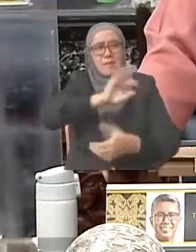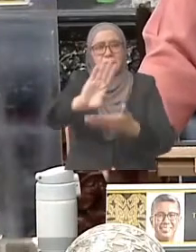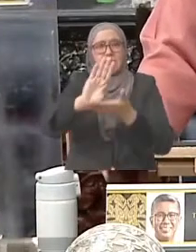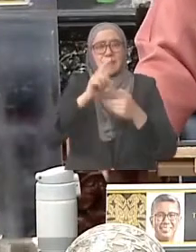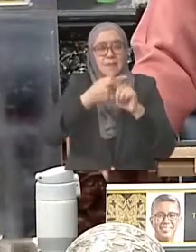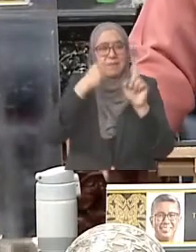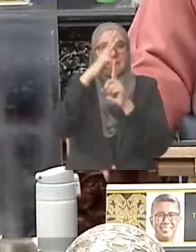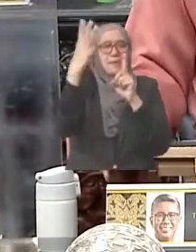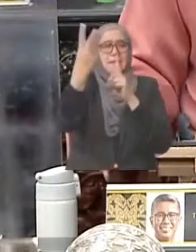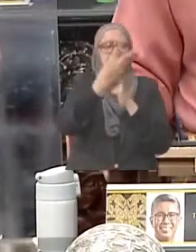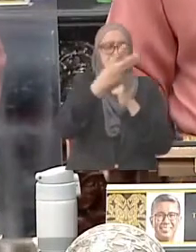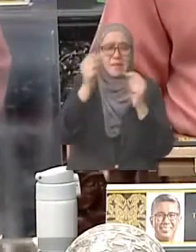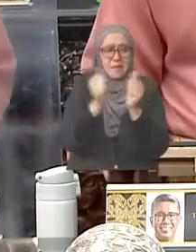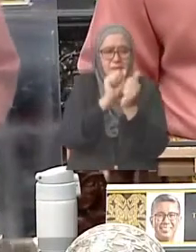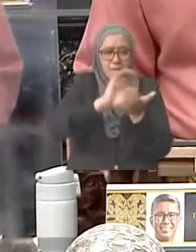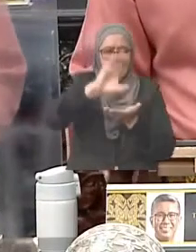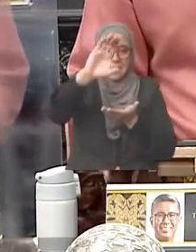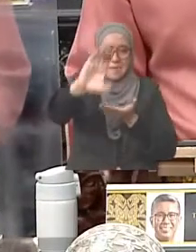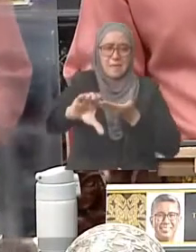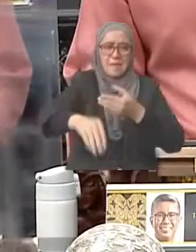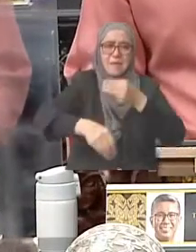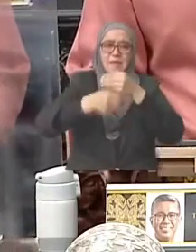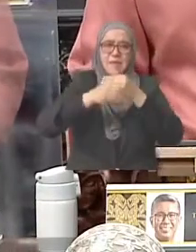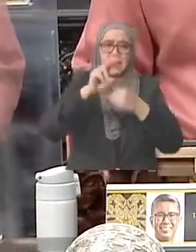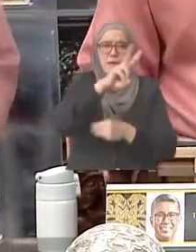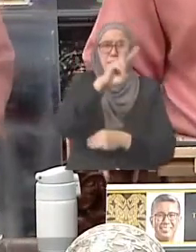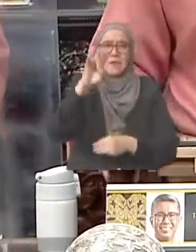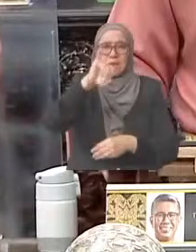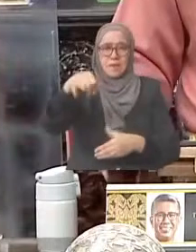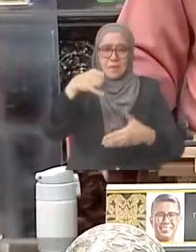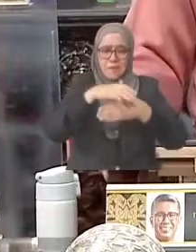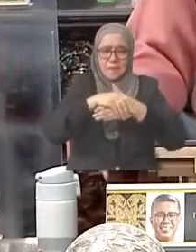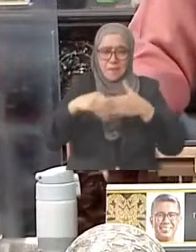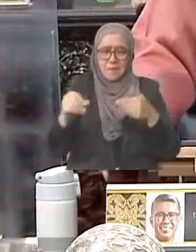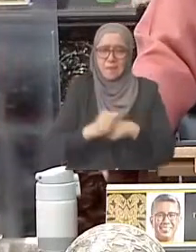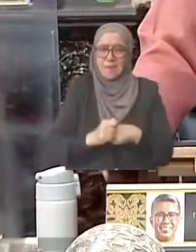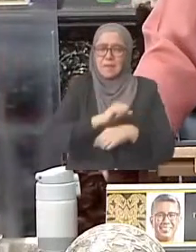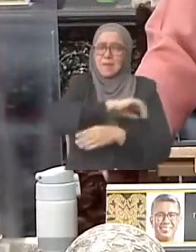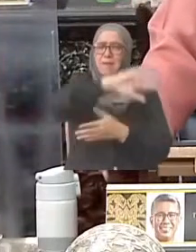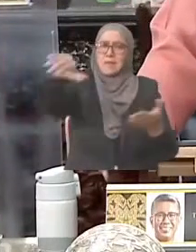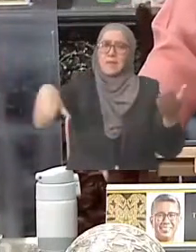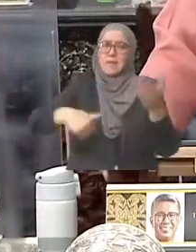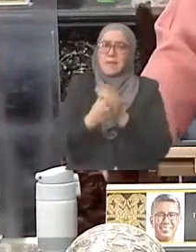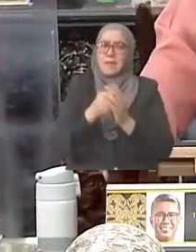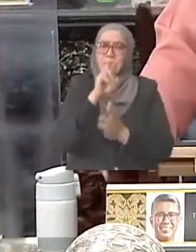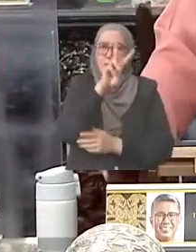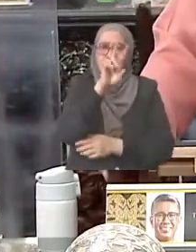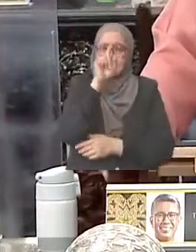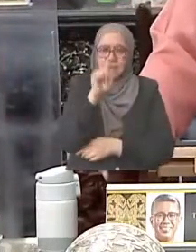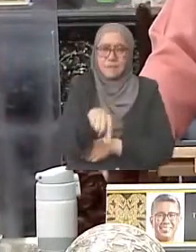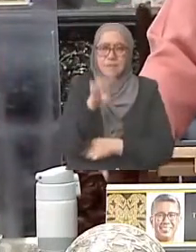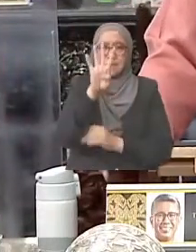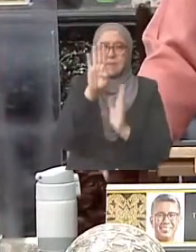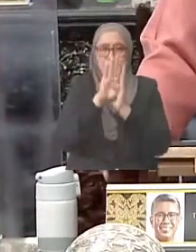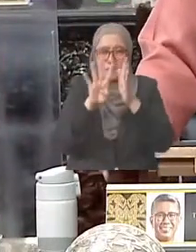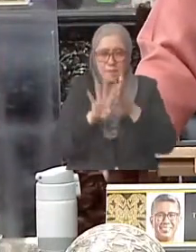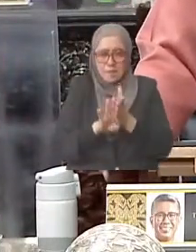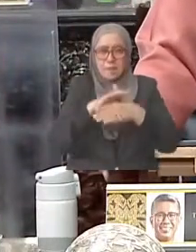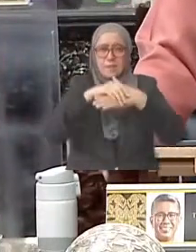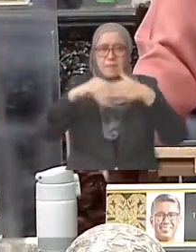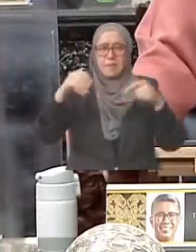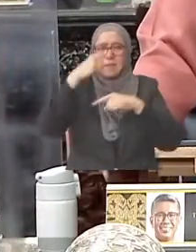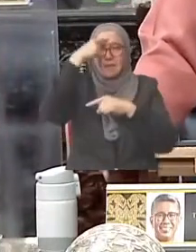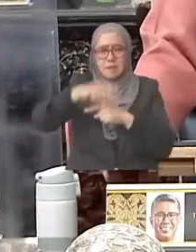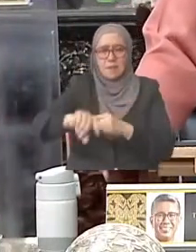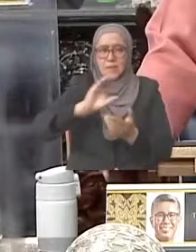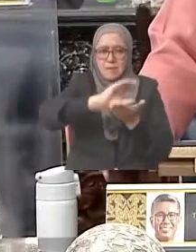tambahan 200juta Ringgit secara keseluruhan dua perempuan part di lengket disediakan bagi penyaluran bantuan